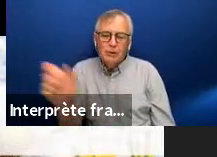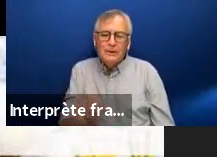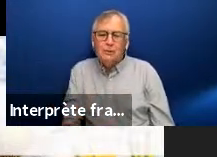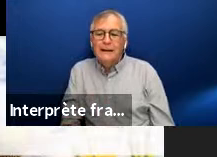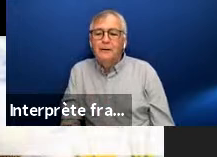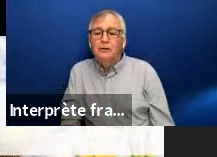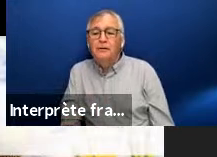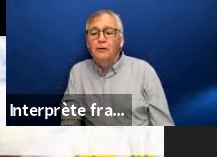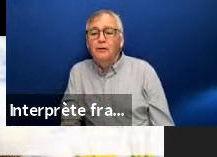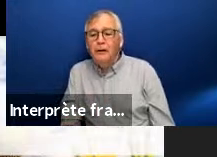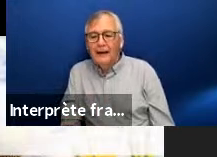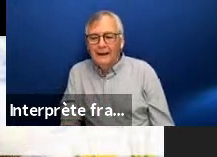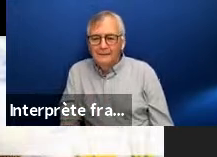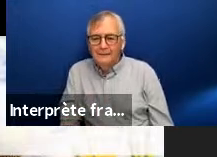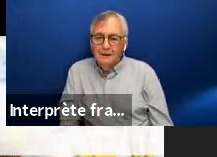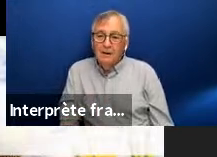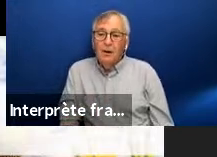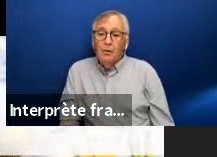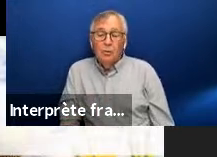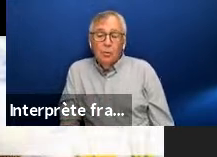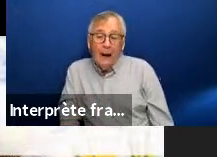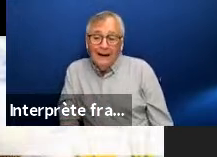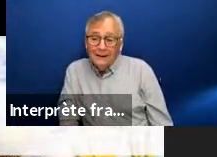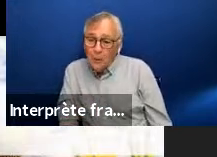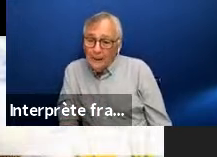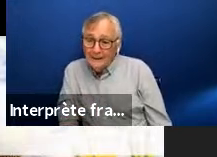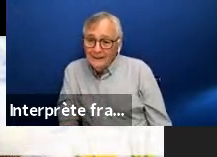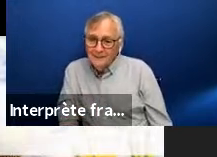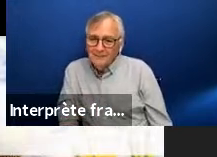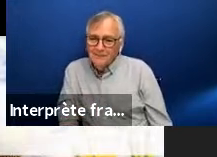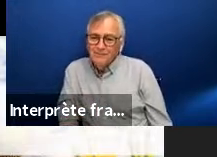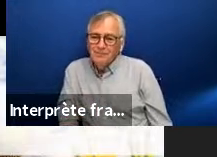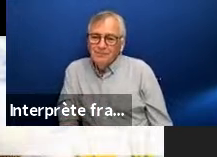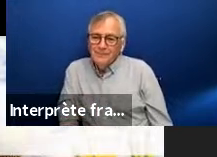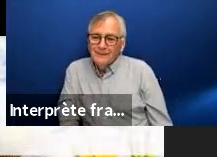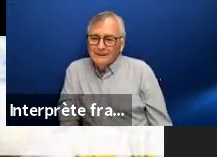en bougeant son téléphone devant une fenêtre ou à la toilette.